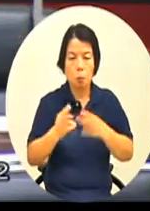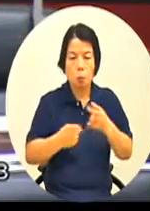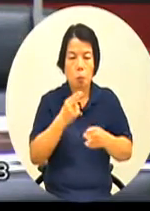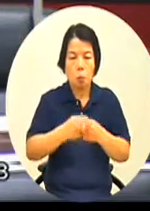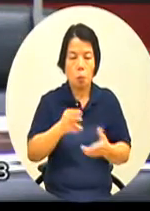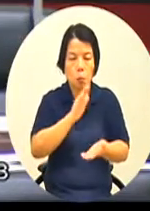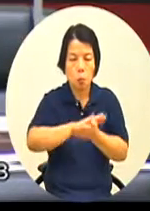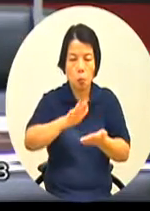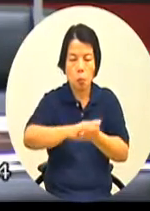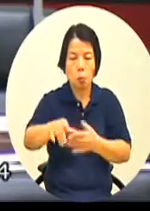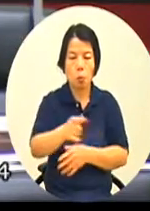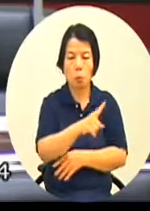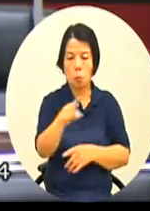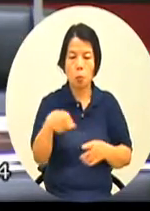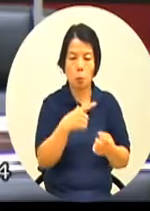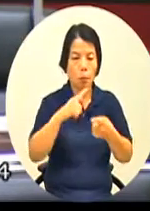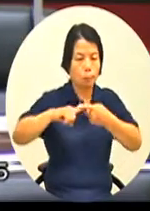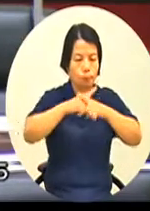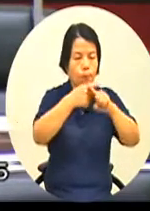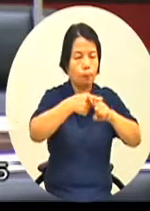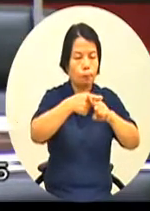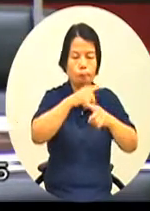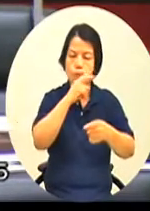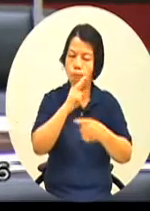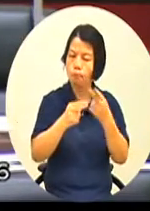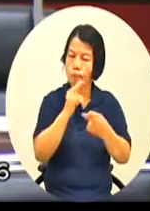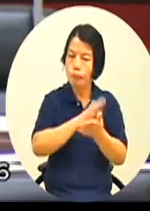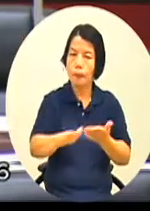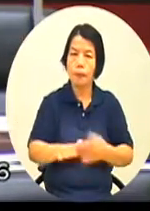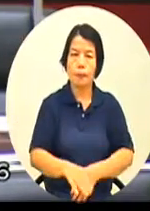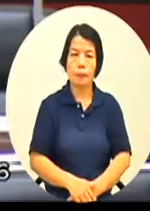解决彼此的争议。